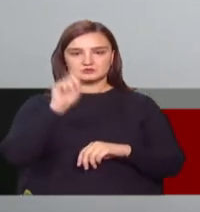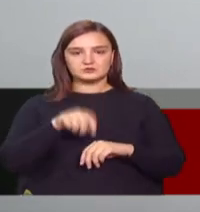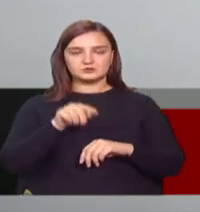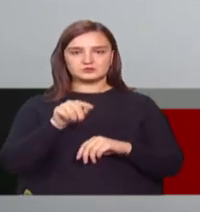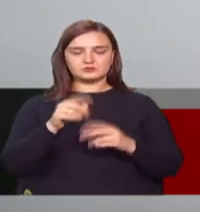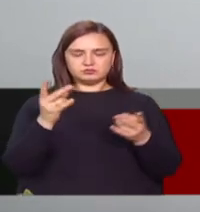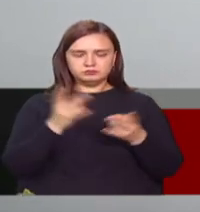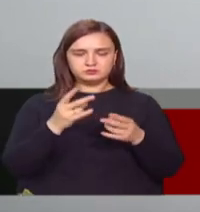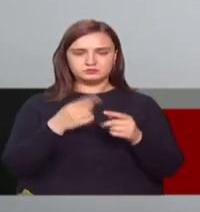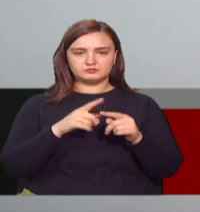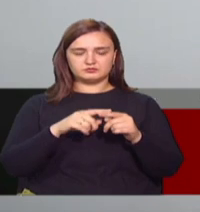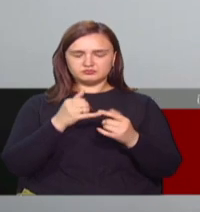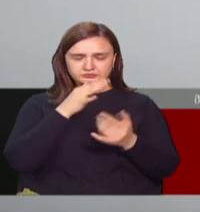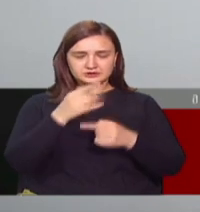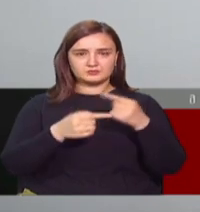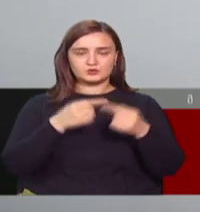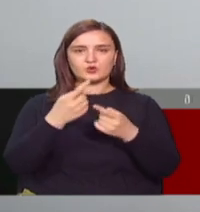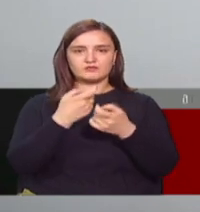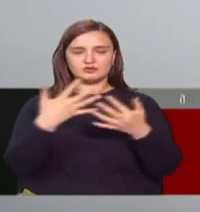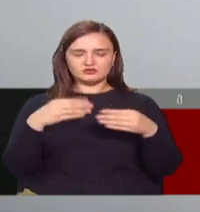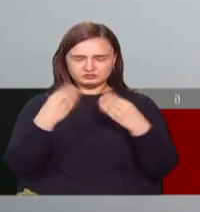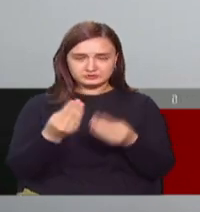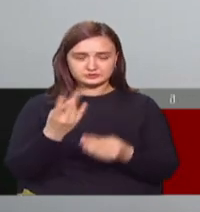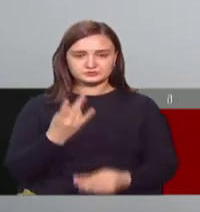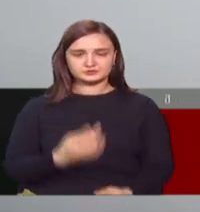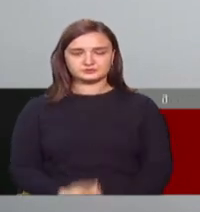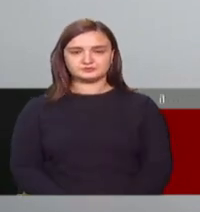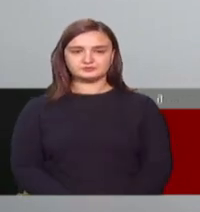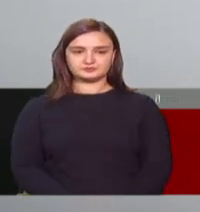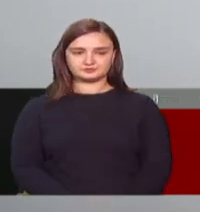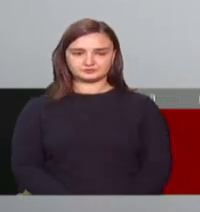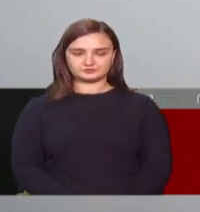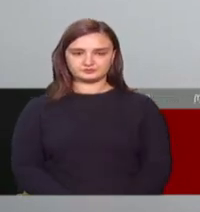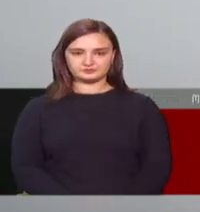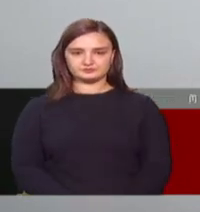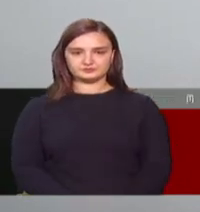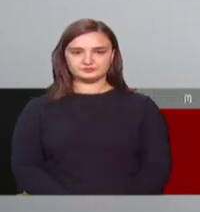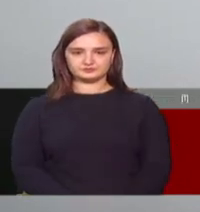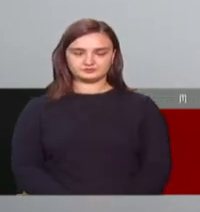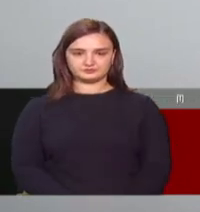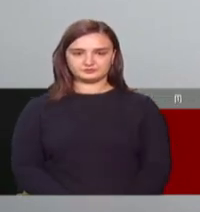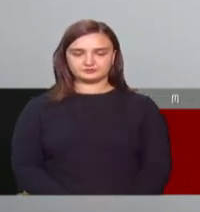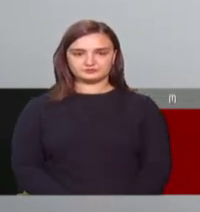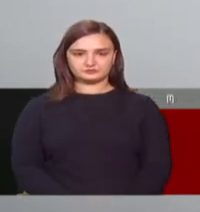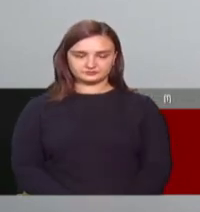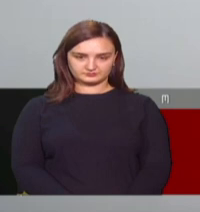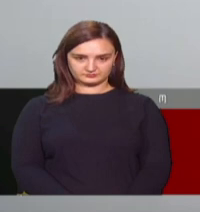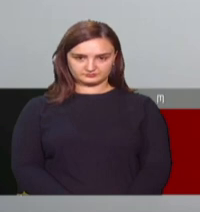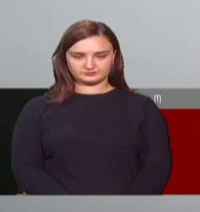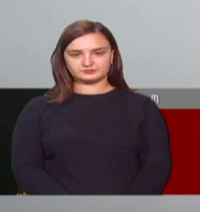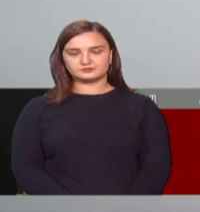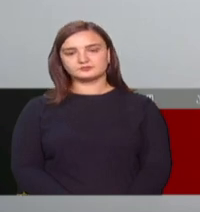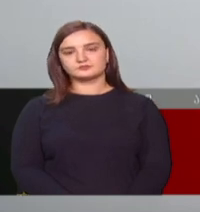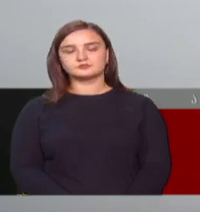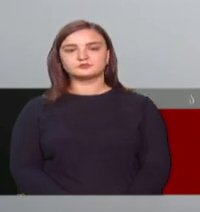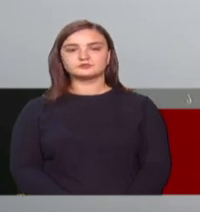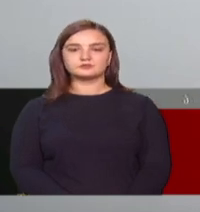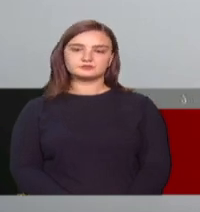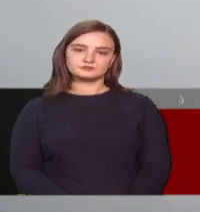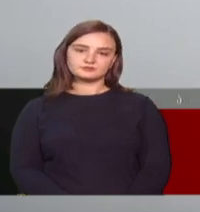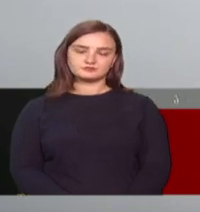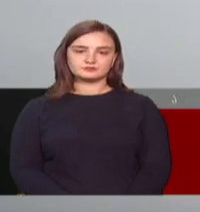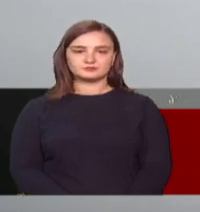აღჭურვას საჭირო თანამედროვე იარაღით, მათ შორის შორი დისტანციის რაკეტებით, რათა მოვიშოროთ ეს ტერორისტული საფრთხე, რომელსაც რუსეთი ქმნის